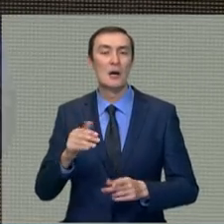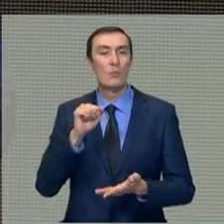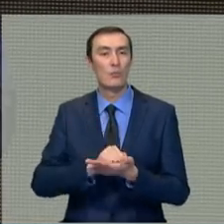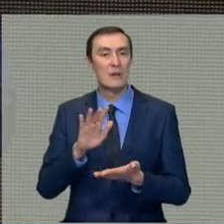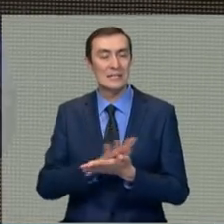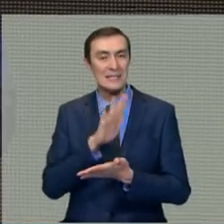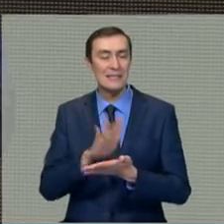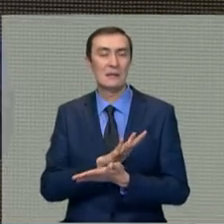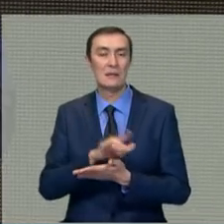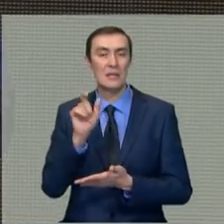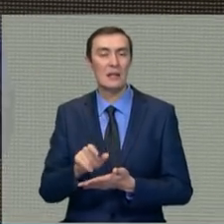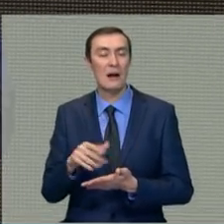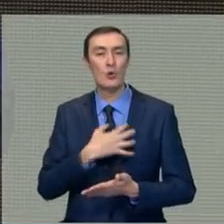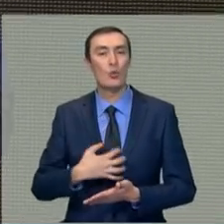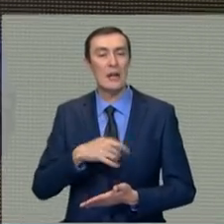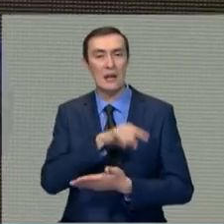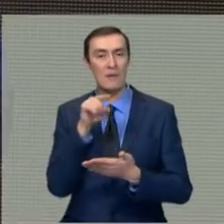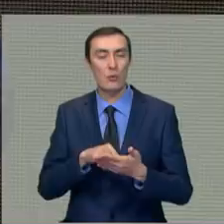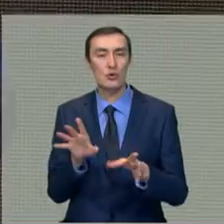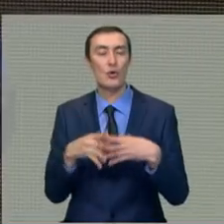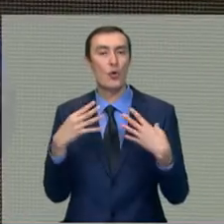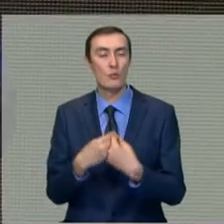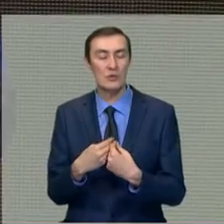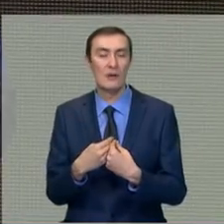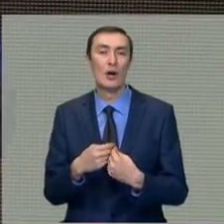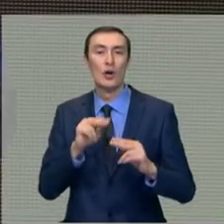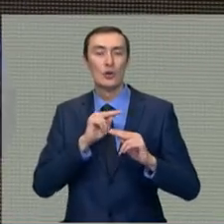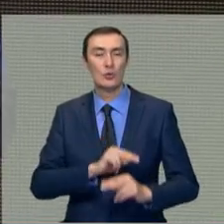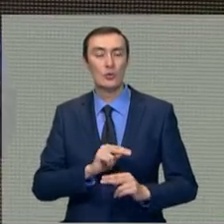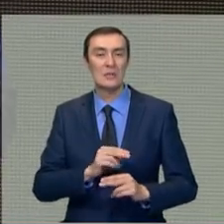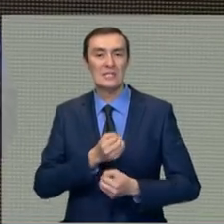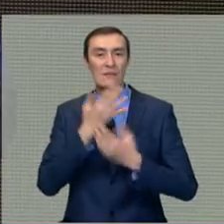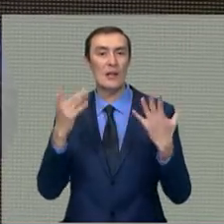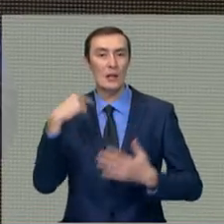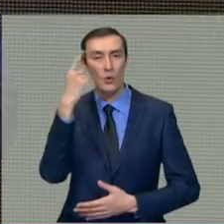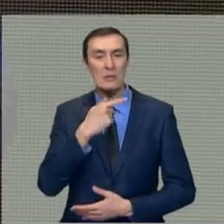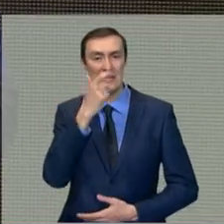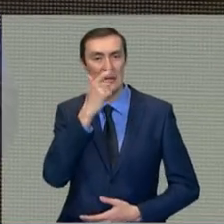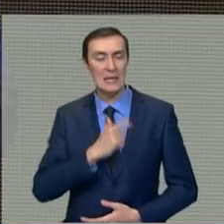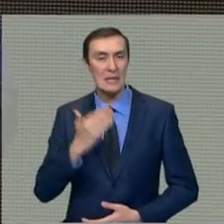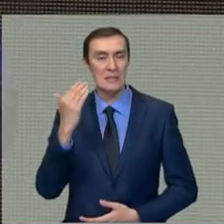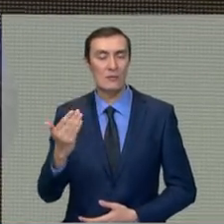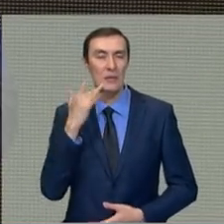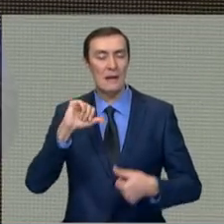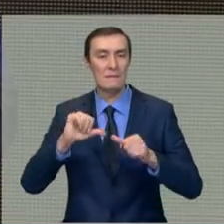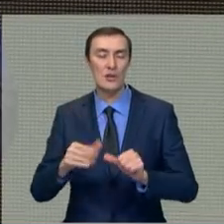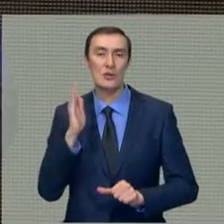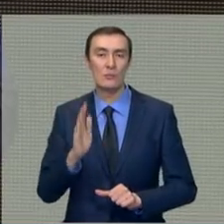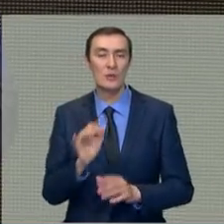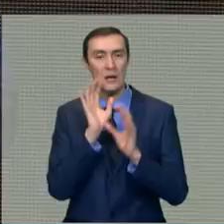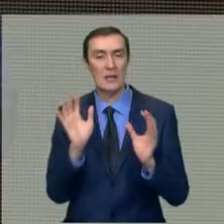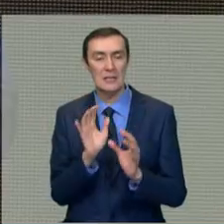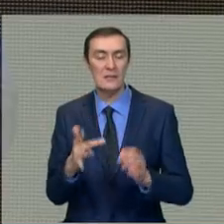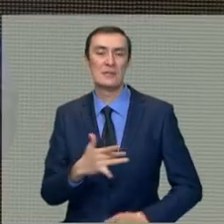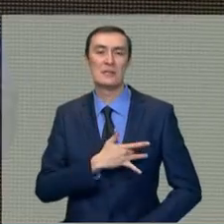публицист, деятель поднимал актуальные вопросы общества. Труд и светлый образ личности, интеллигент, навечно будет храниться в